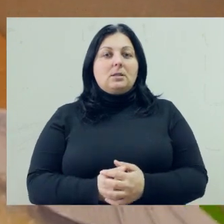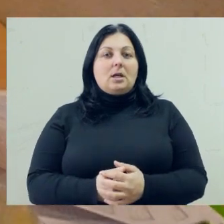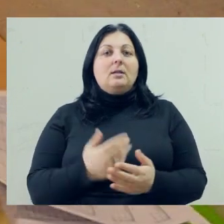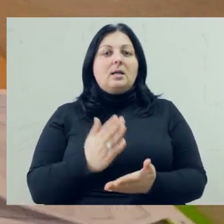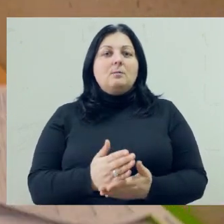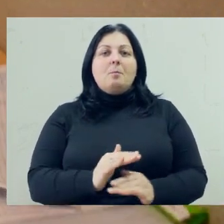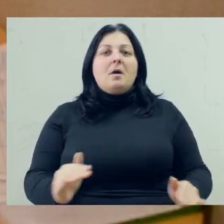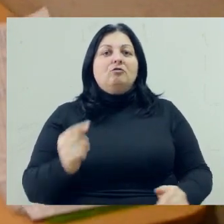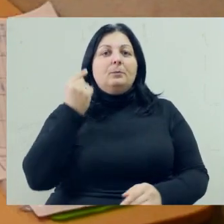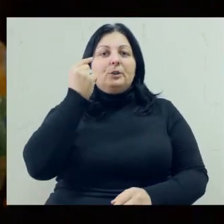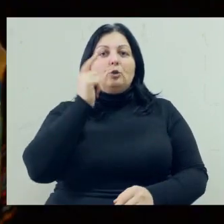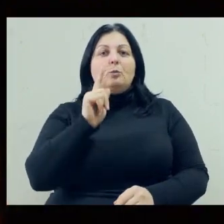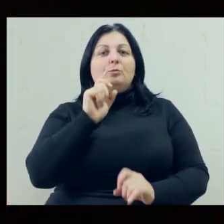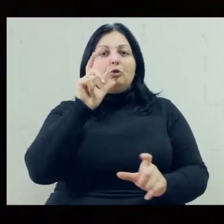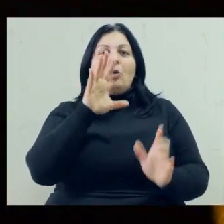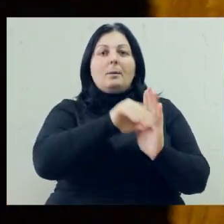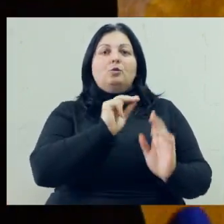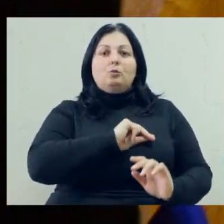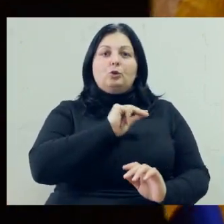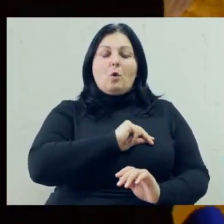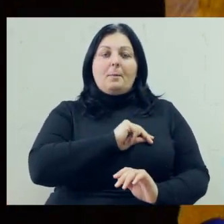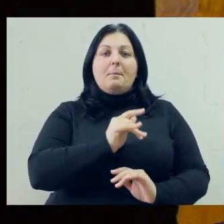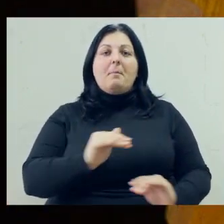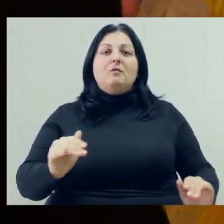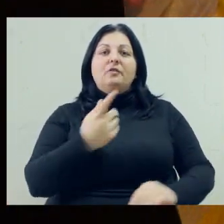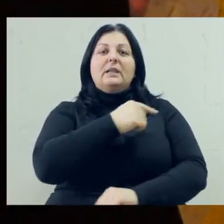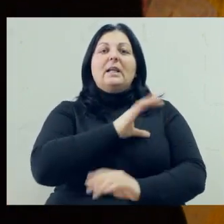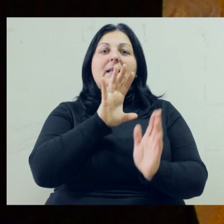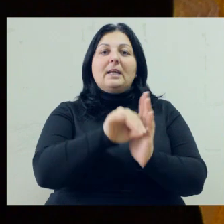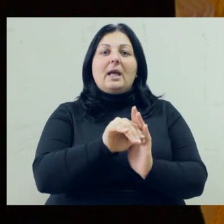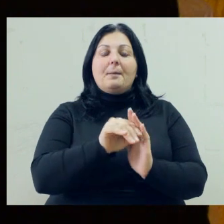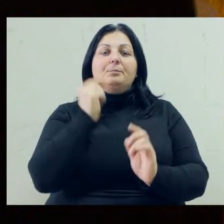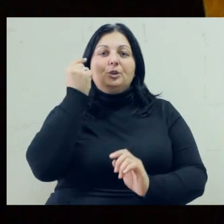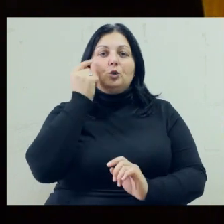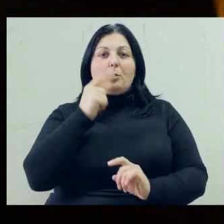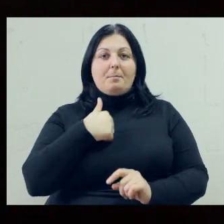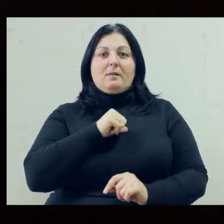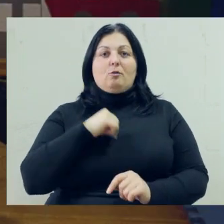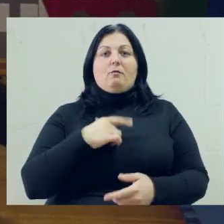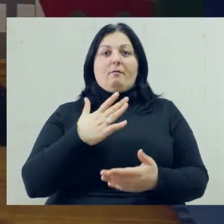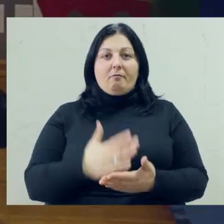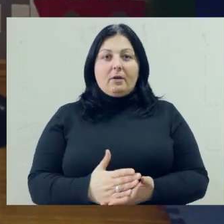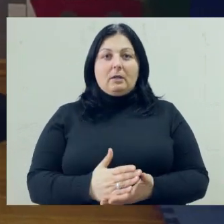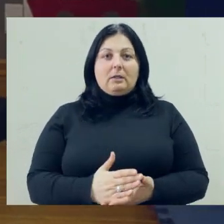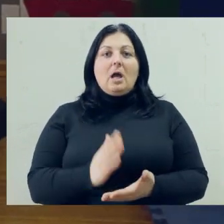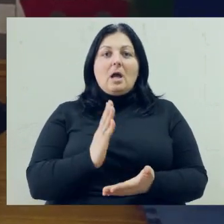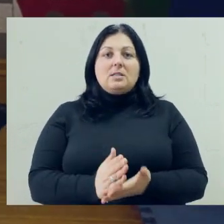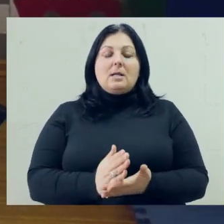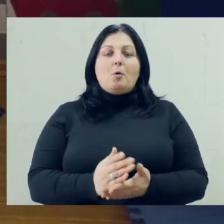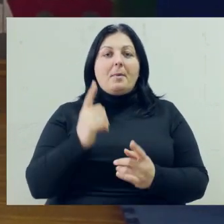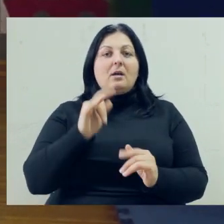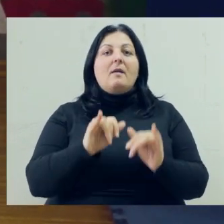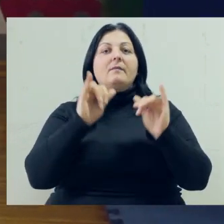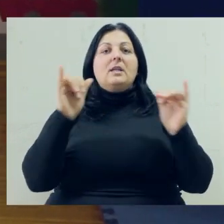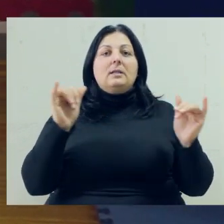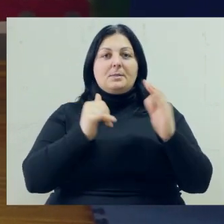baritiscan. Arsebobën bavshta psihologebi, romlebits skolebshi mushaoben, bavshta klinikuri psihologebi, romelits megakhlavart,